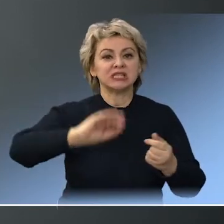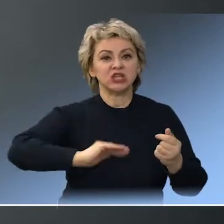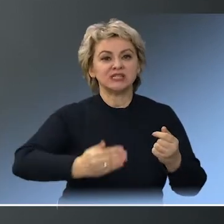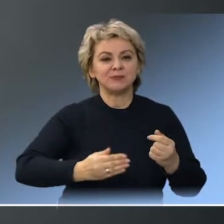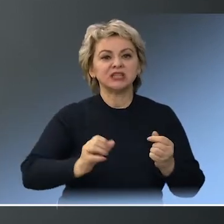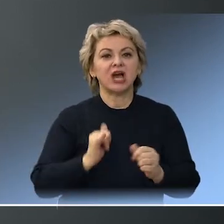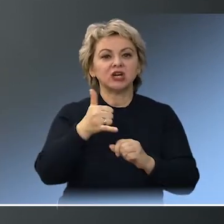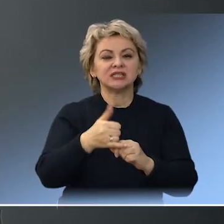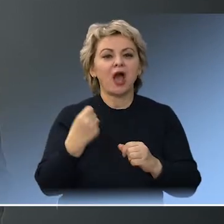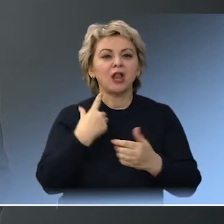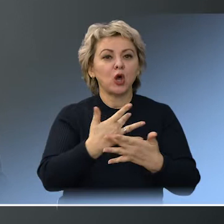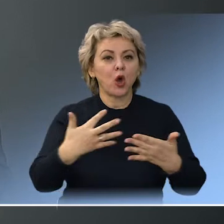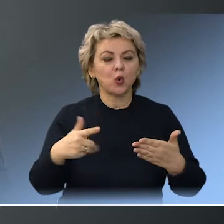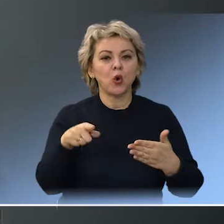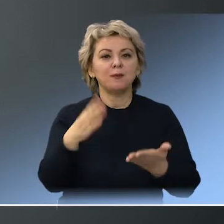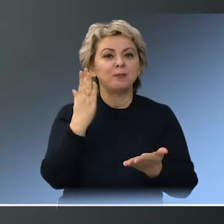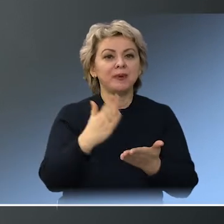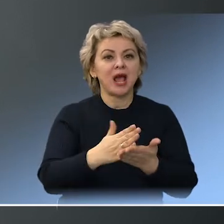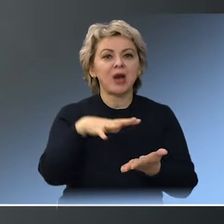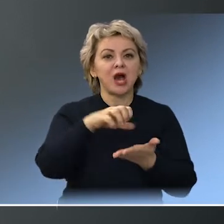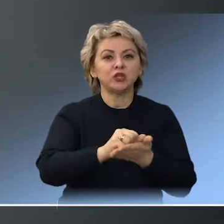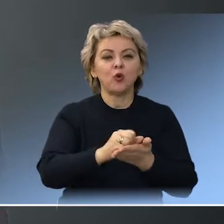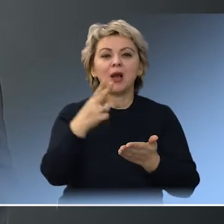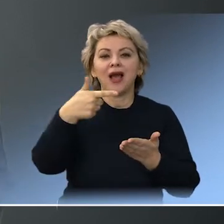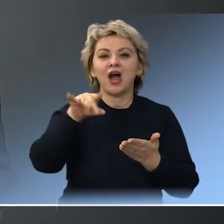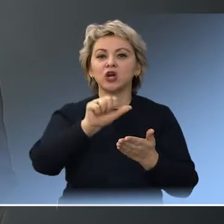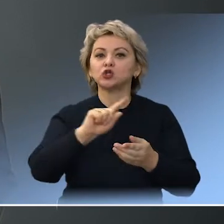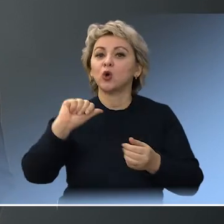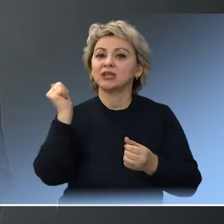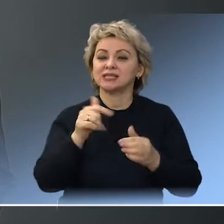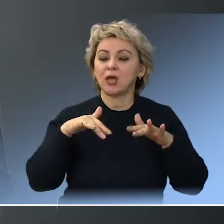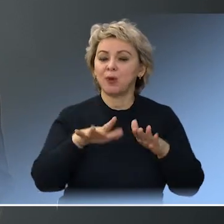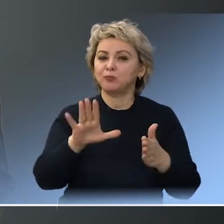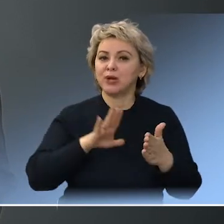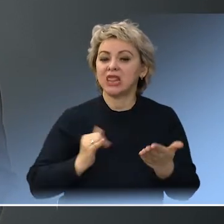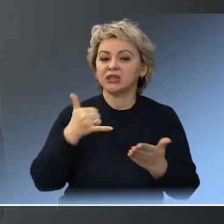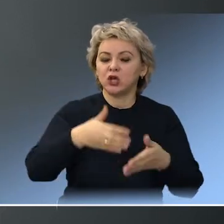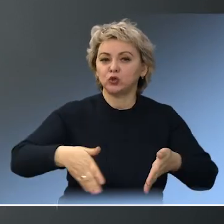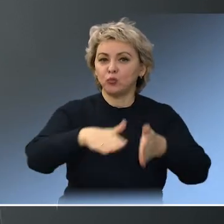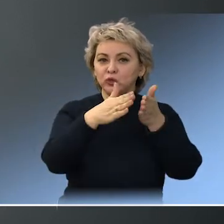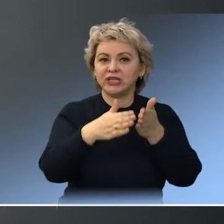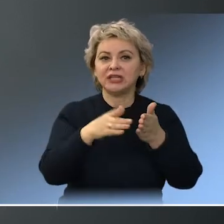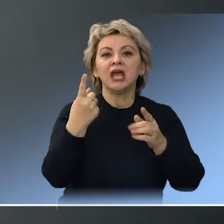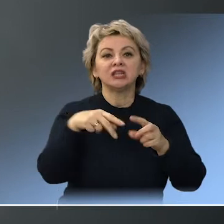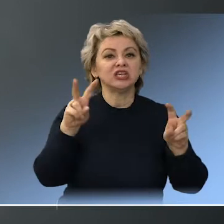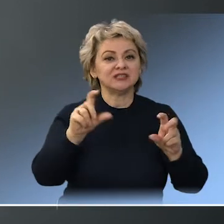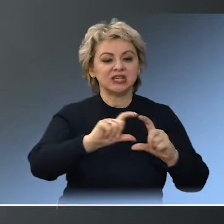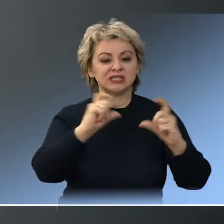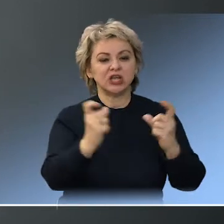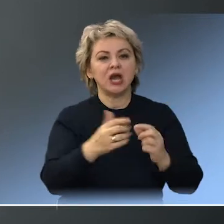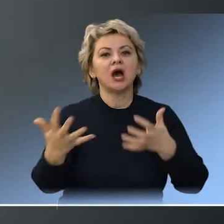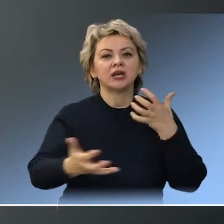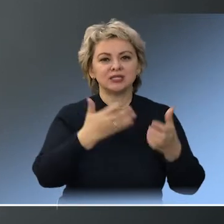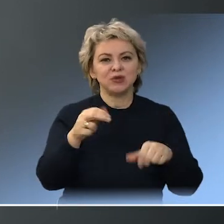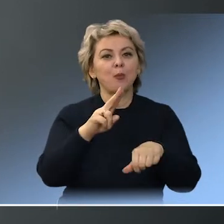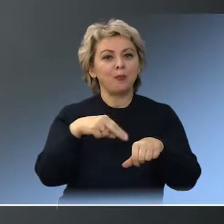разливали суррогатный алкоголь прямо в арендованном гараже. Что на самом деле было налито в бутылки известных брендов, сейчас